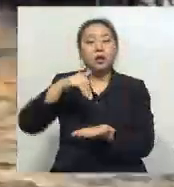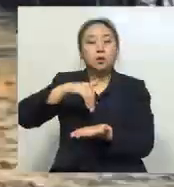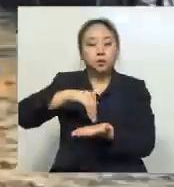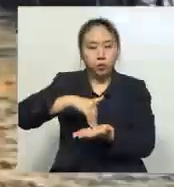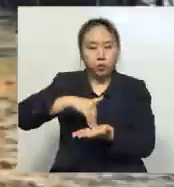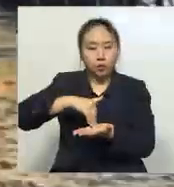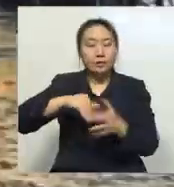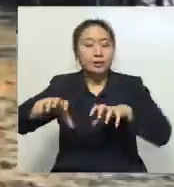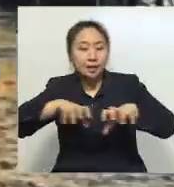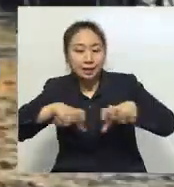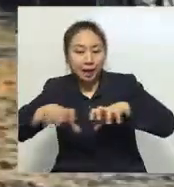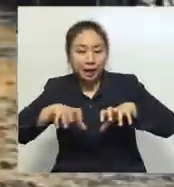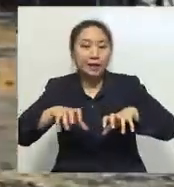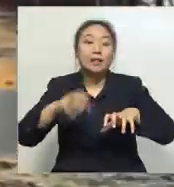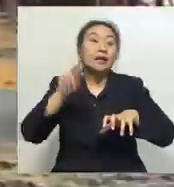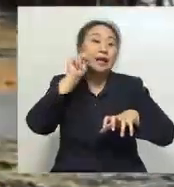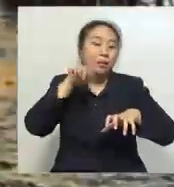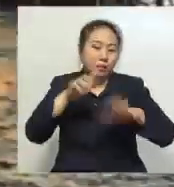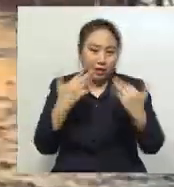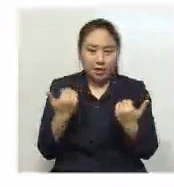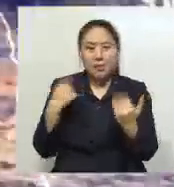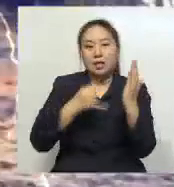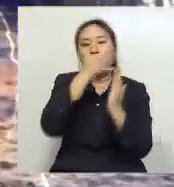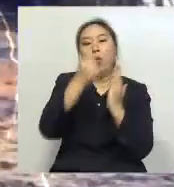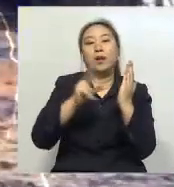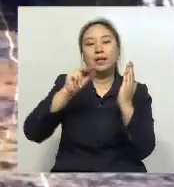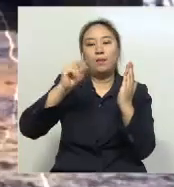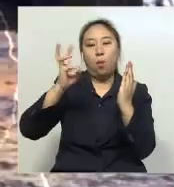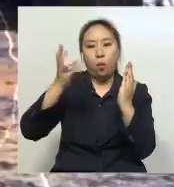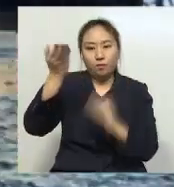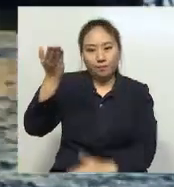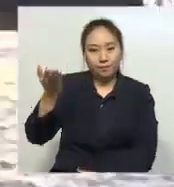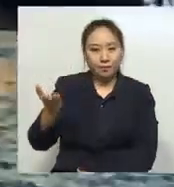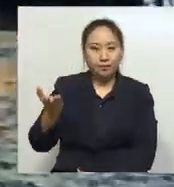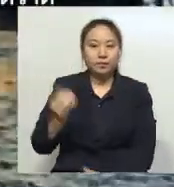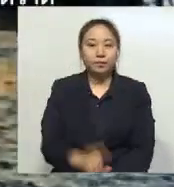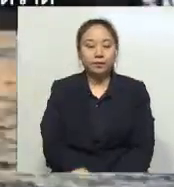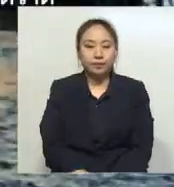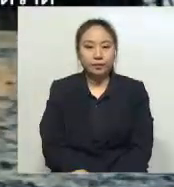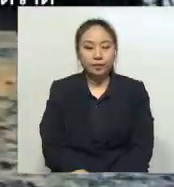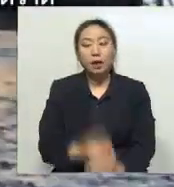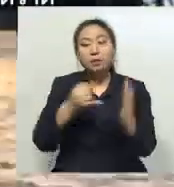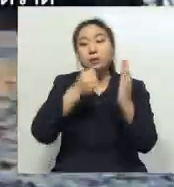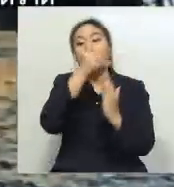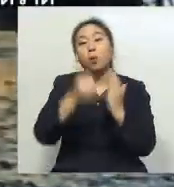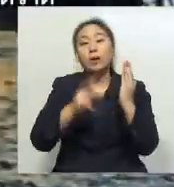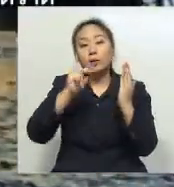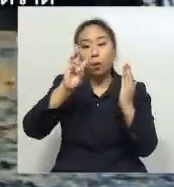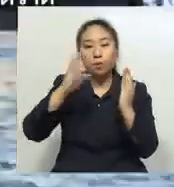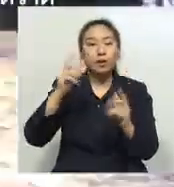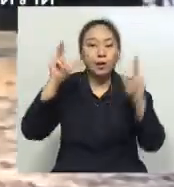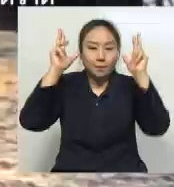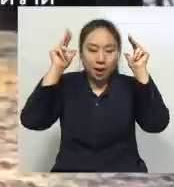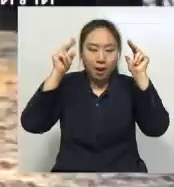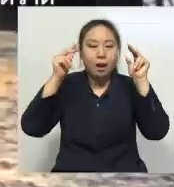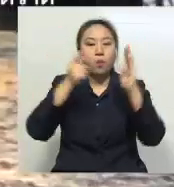ราวในภาวะวิกฤตรายงานว่ามี36จังหวัดนี่ค่ะไล่เรียงมาให้เห็นเลยนะคะ36จังหวัดนี้มีลำป